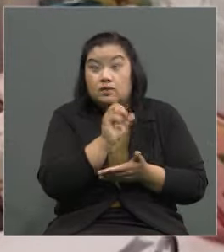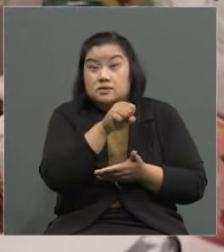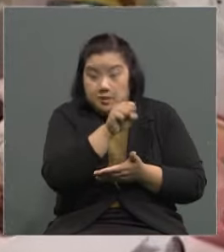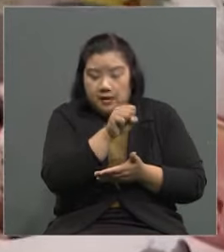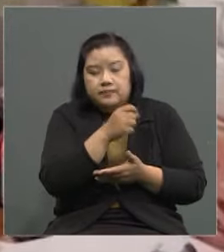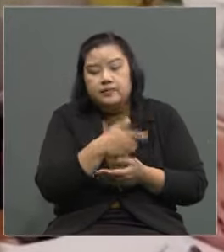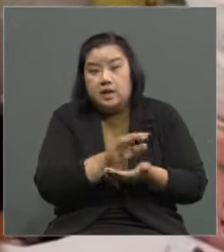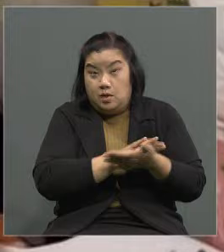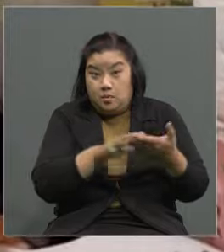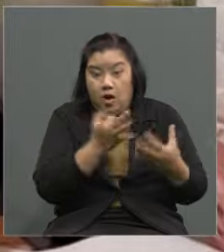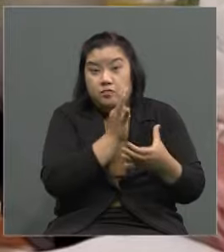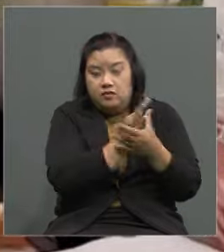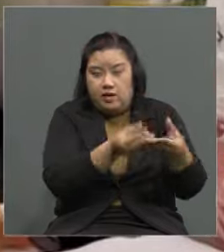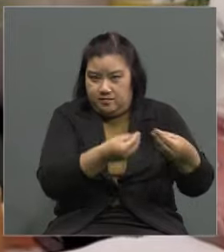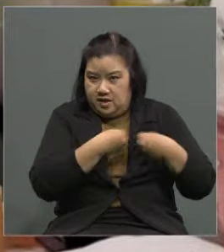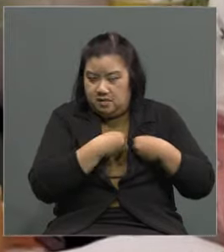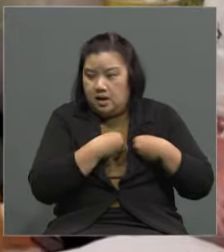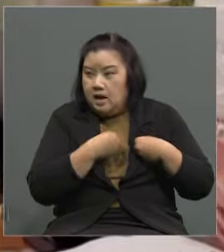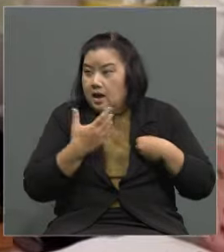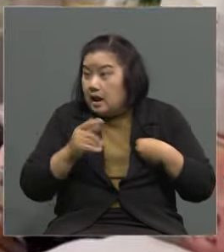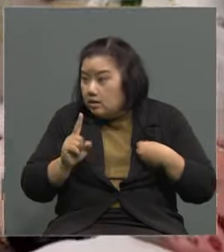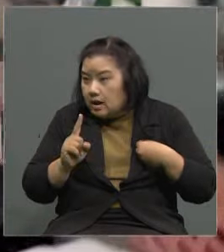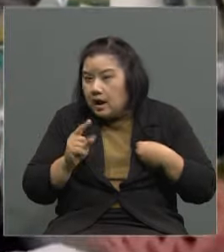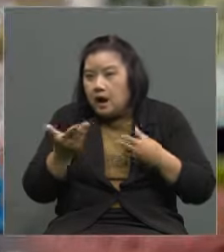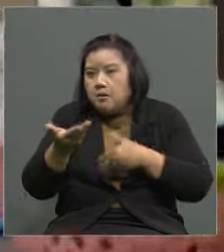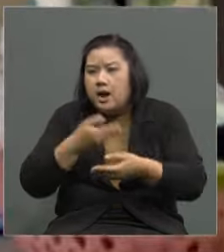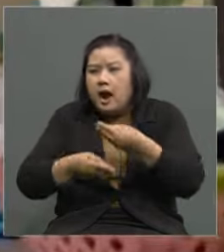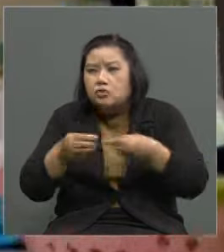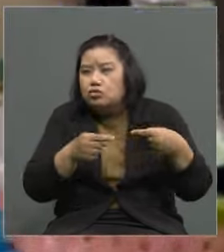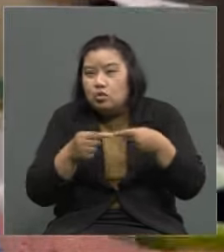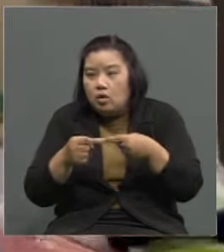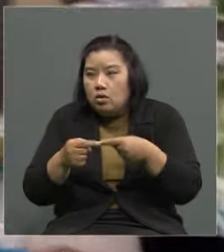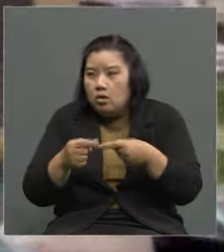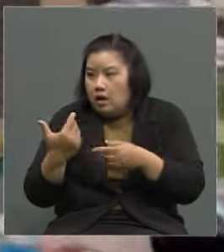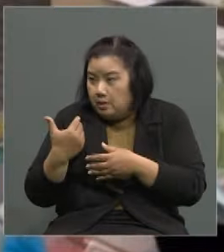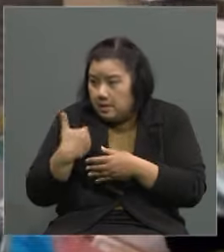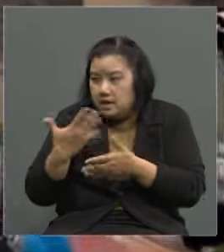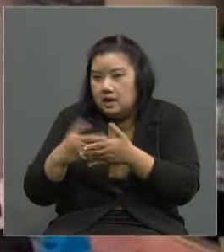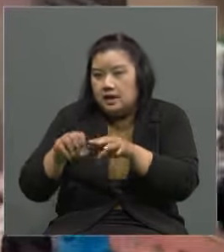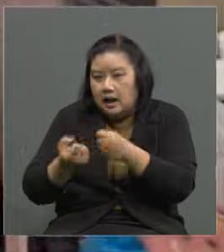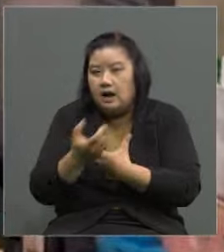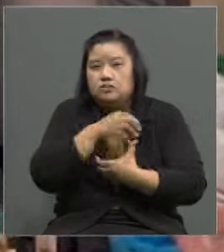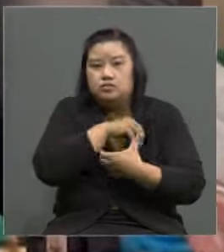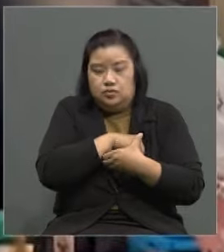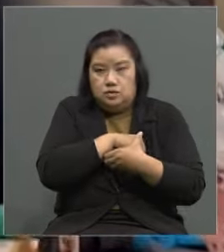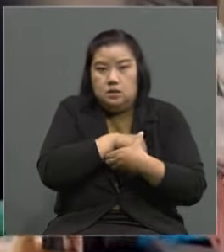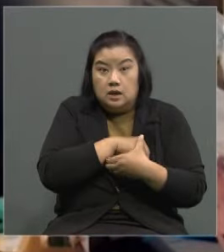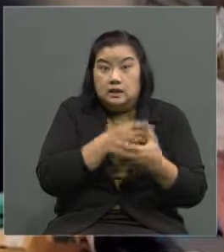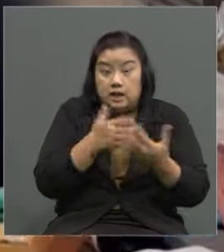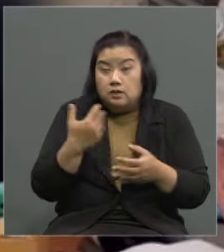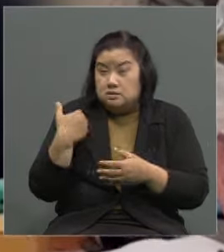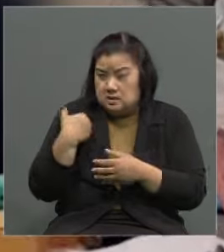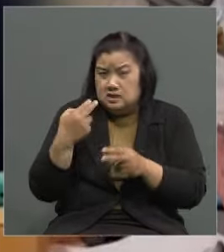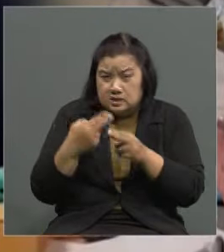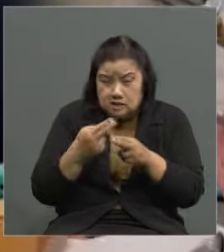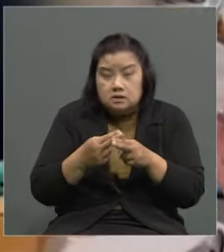ตังเอาไปขายเป็นชื่อละบาทเพิ่มมูลค่าให้เรานิดนึงเอนะแล้วก็ตัวเองก็ได้กำไรส่วนต่างตรงนี้กำไรชื่อละลักไม่